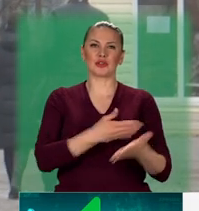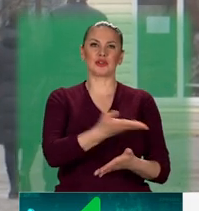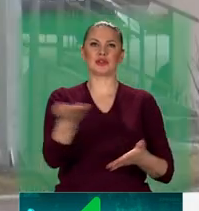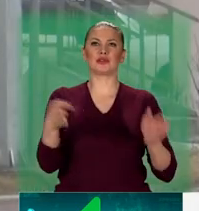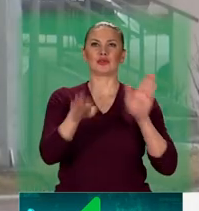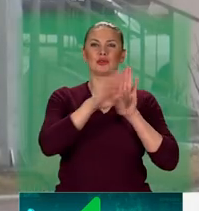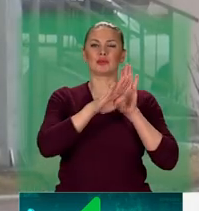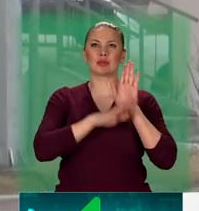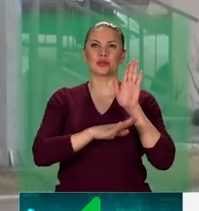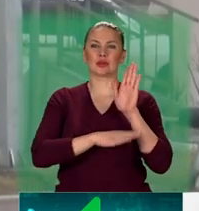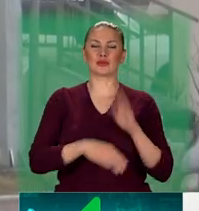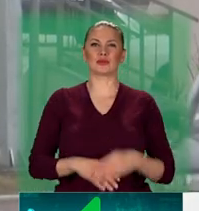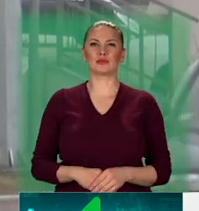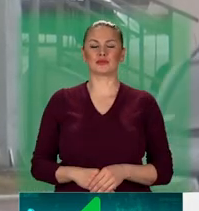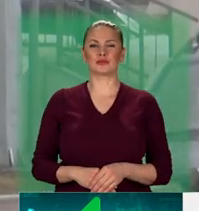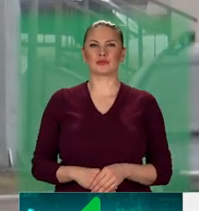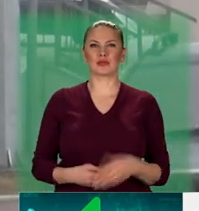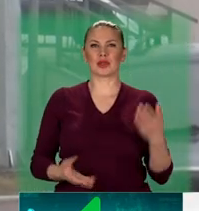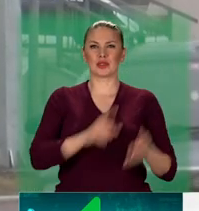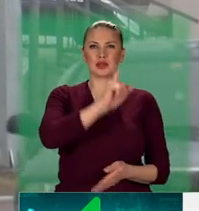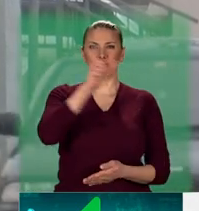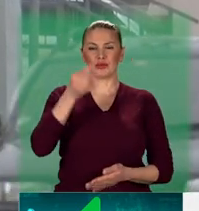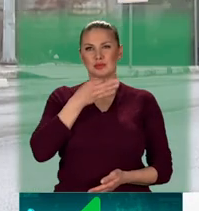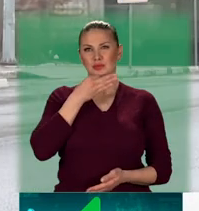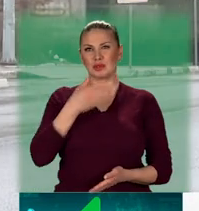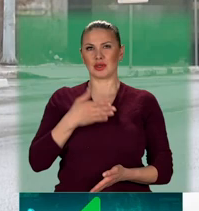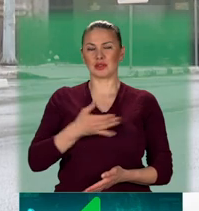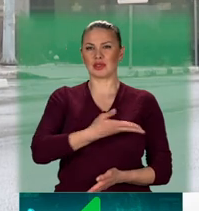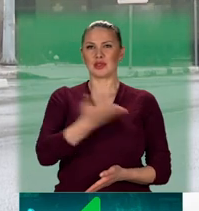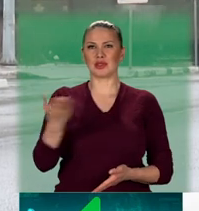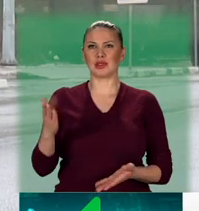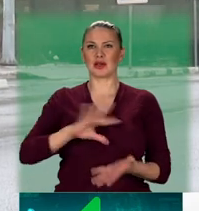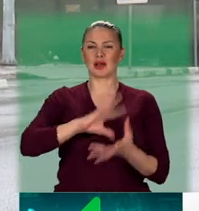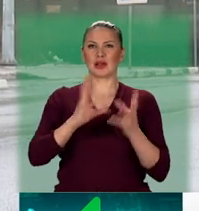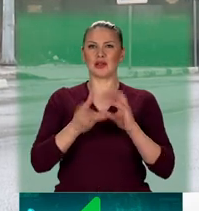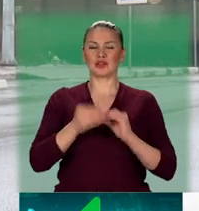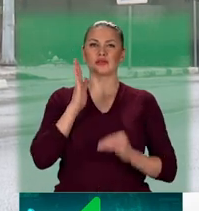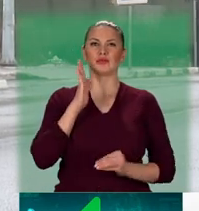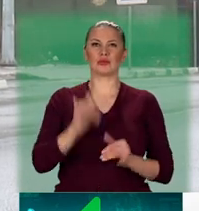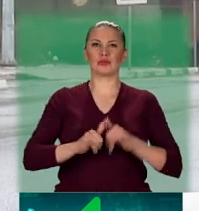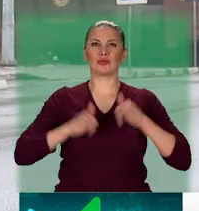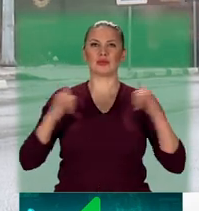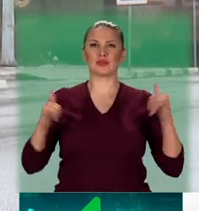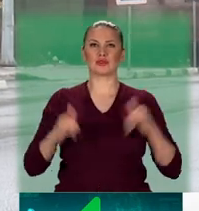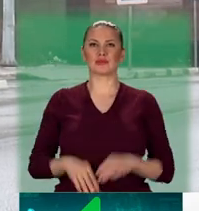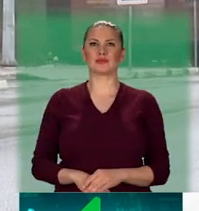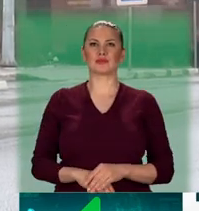остановки понравятся жителям района, их количество будет увеличено. Евгений Коньков, Сергей Салихов, телекомпания